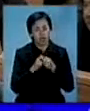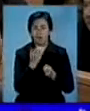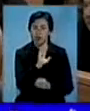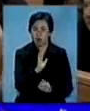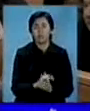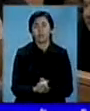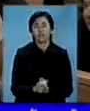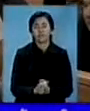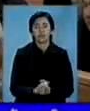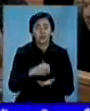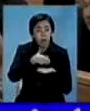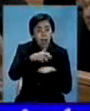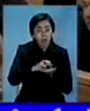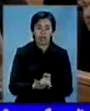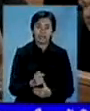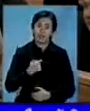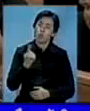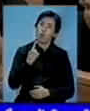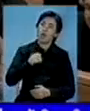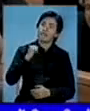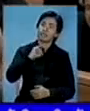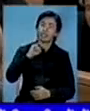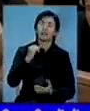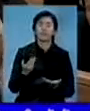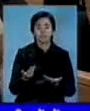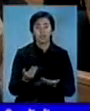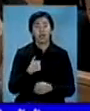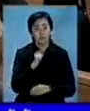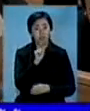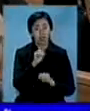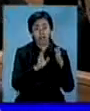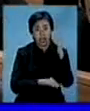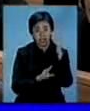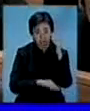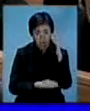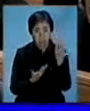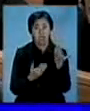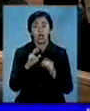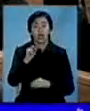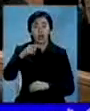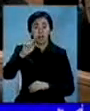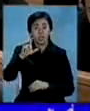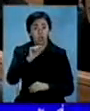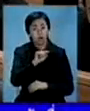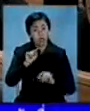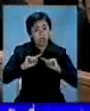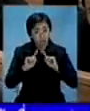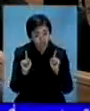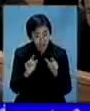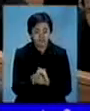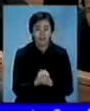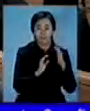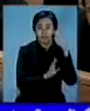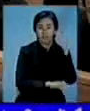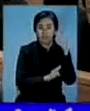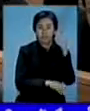อมันเกิดขึ้นมาเราเอาความจริงมาพูดก็หาว่าผมไม่ดีผมถามว่าภาคใต้กับนปช.เนี่ยต่างกันไหมภาค